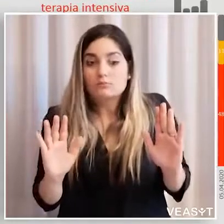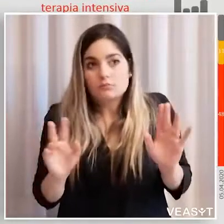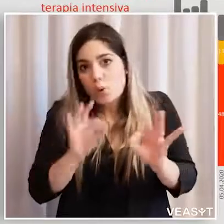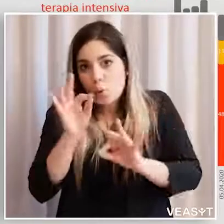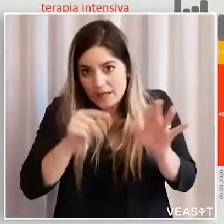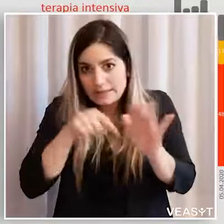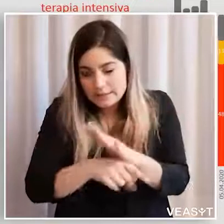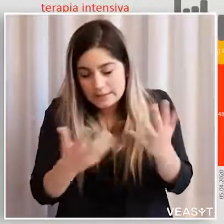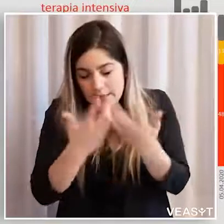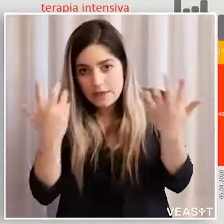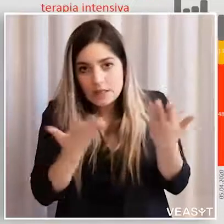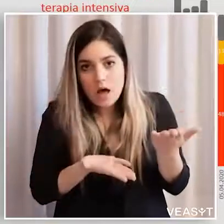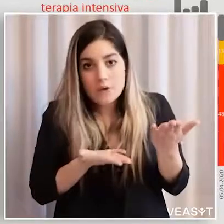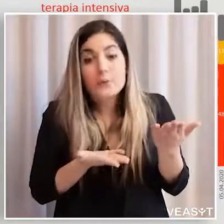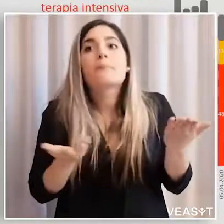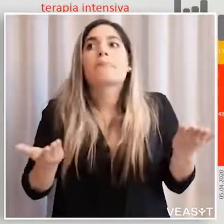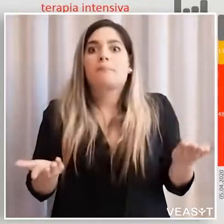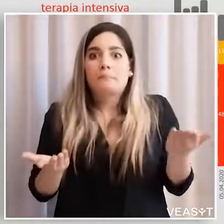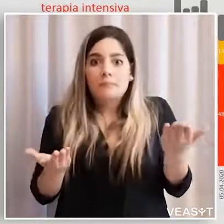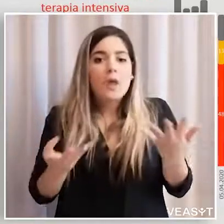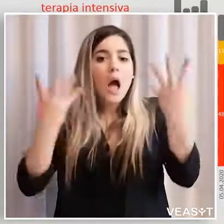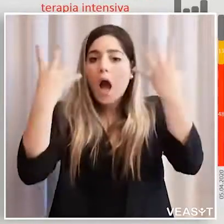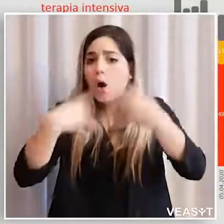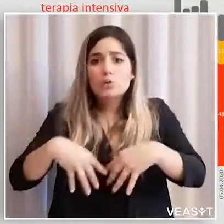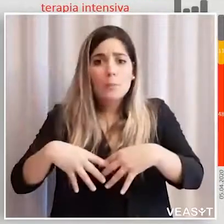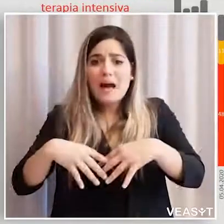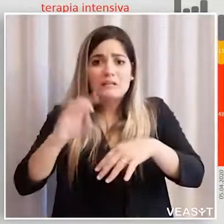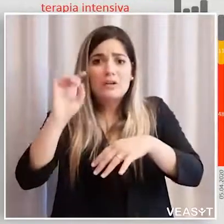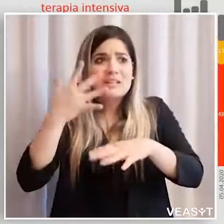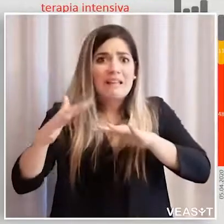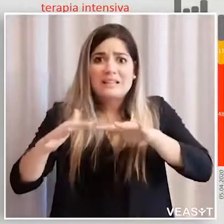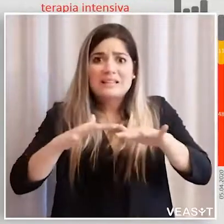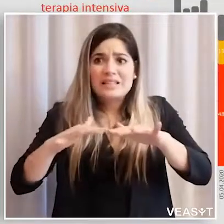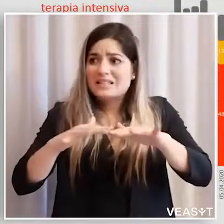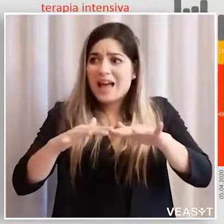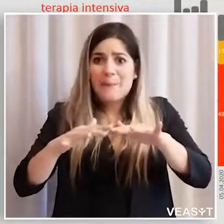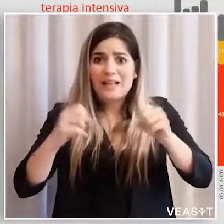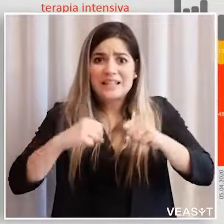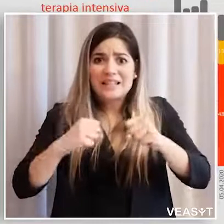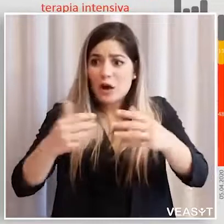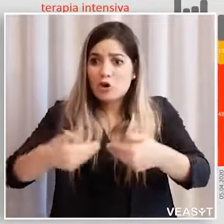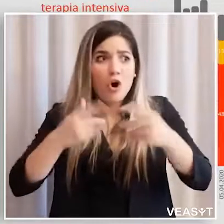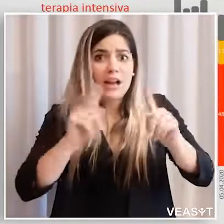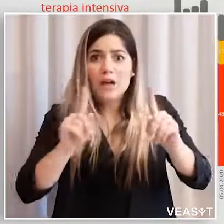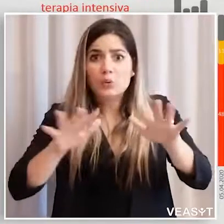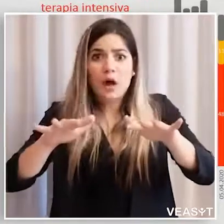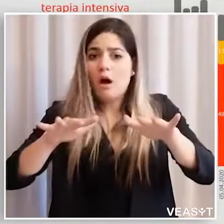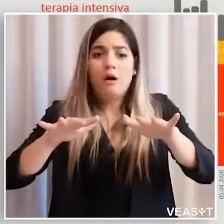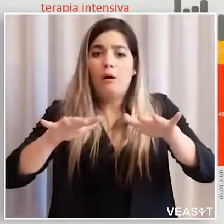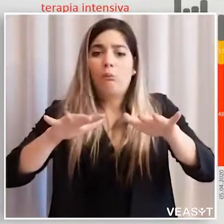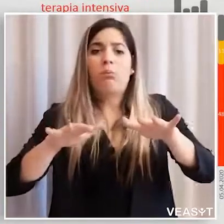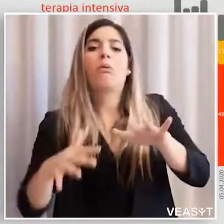reparti medicina intensiva e sarebbe stato automaticamente il collasso del nostro sistema sanitario